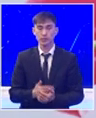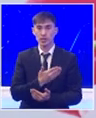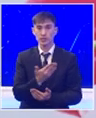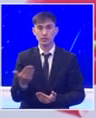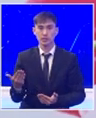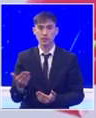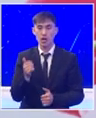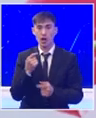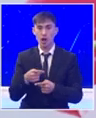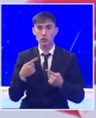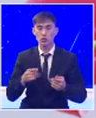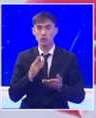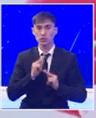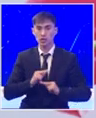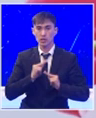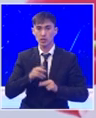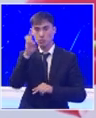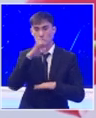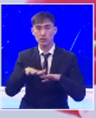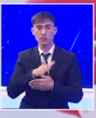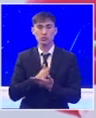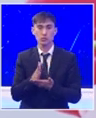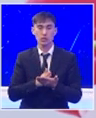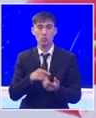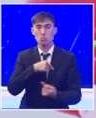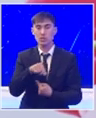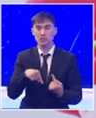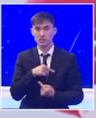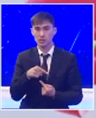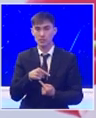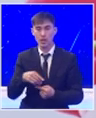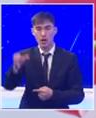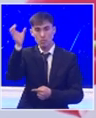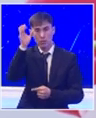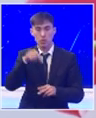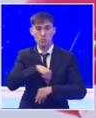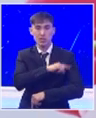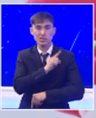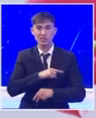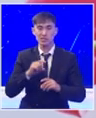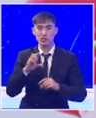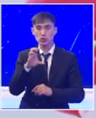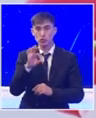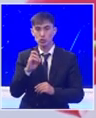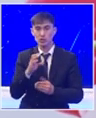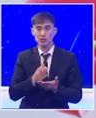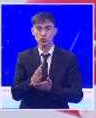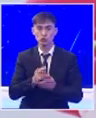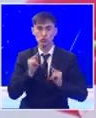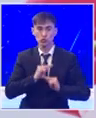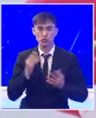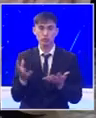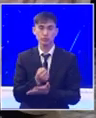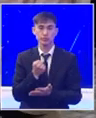Сіздер әр түрлі салада, мемлекеттік қызметте, бизнесте, білім мен медицина және әлеуметтік салада жемісті жұмыс